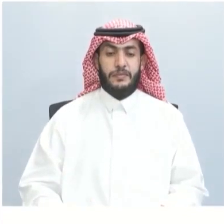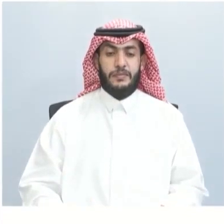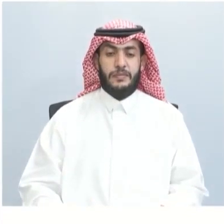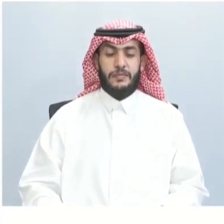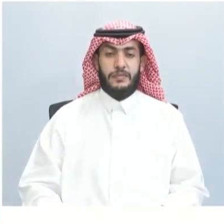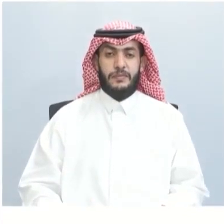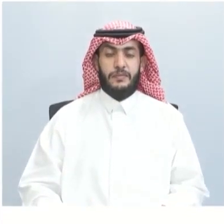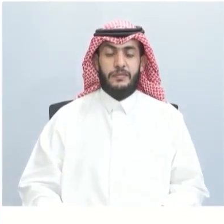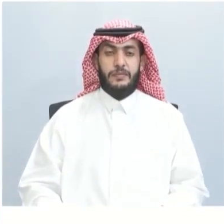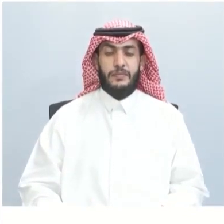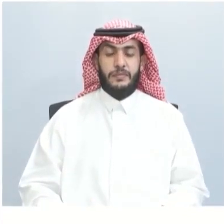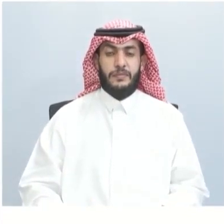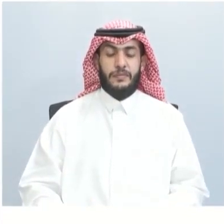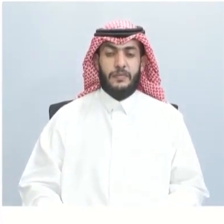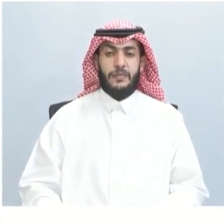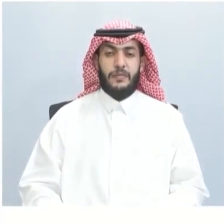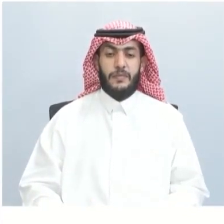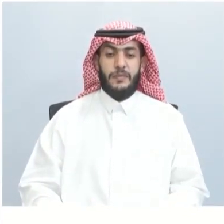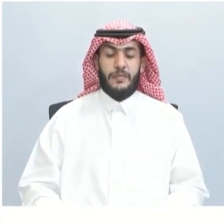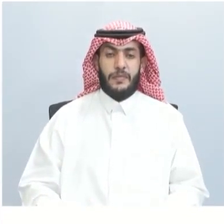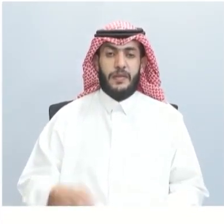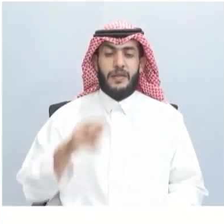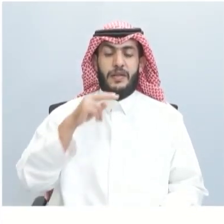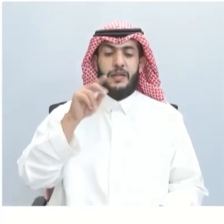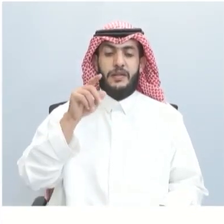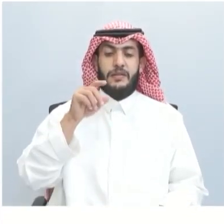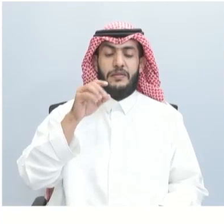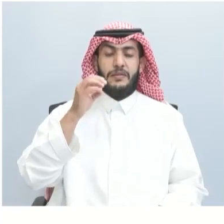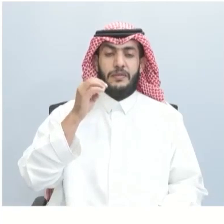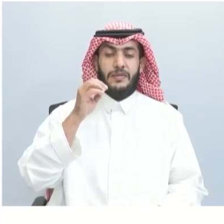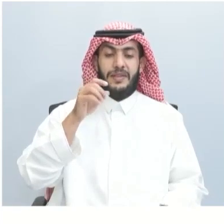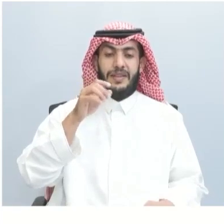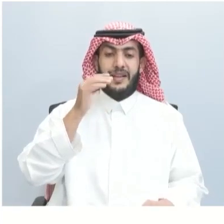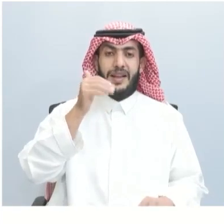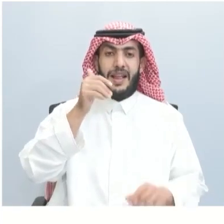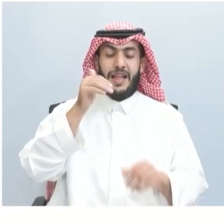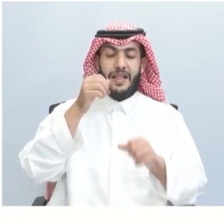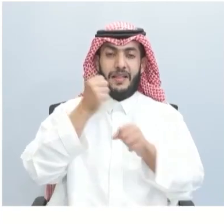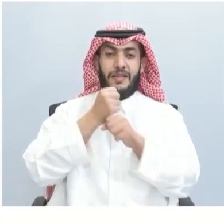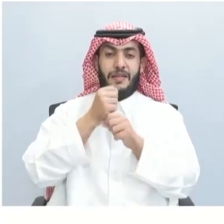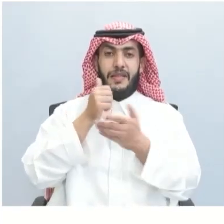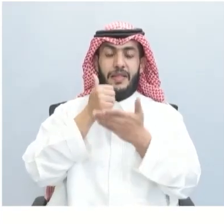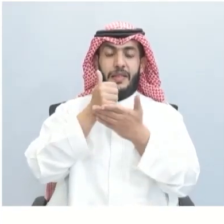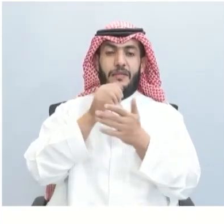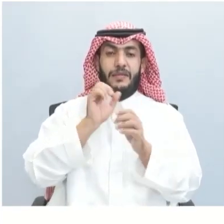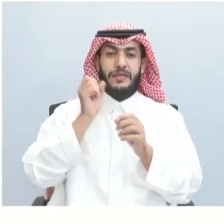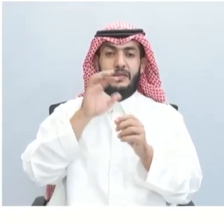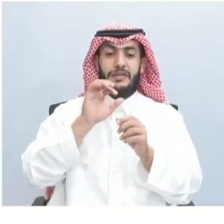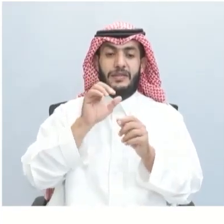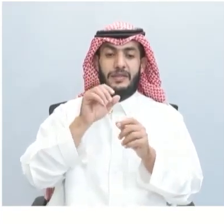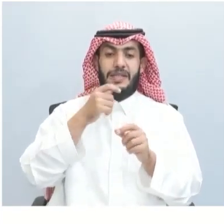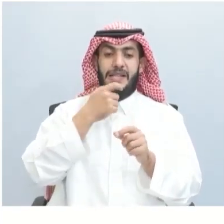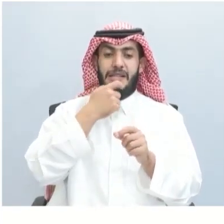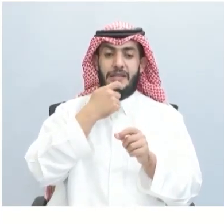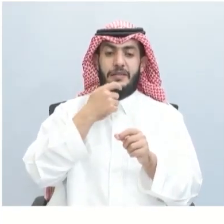العميل اذا يقوم يرسل الخادم الخادم جاهز لتقديم ا استجابه الاتش تي ام